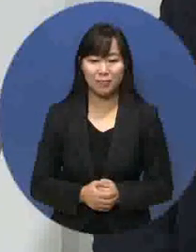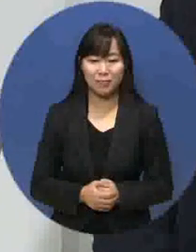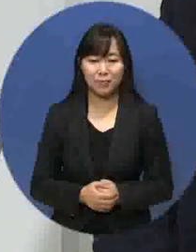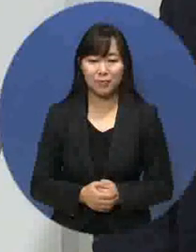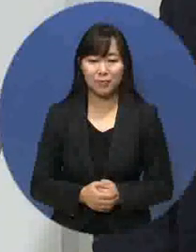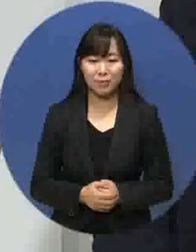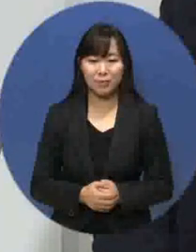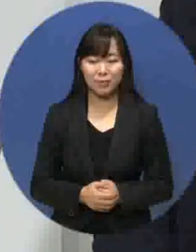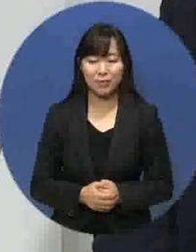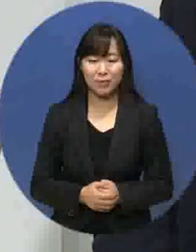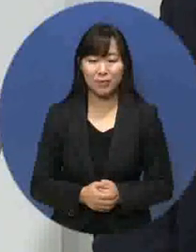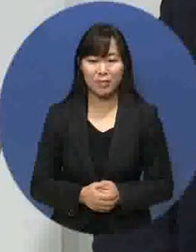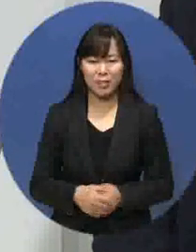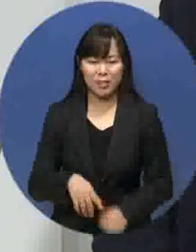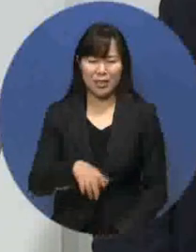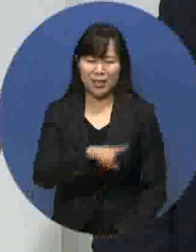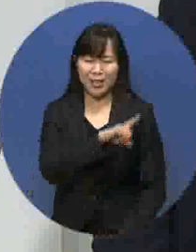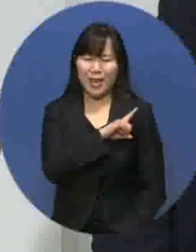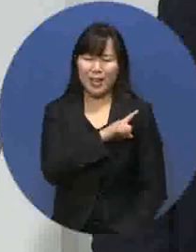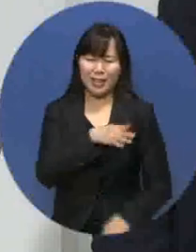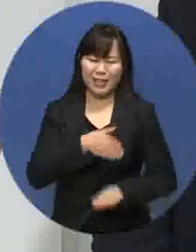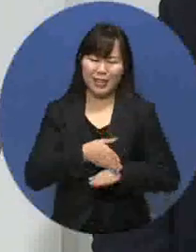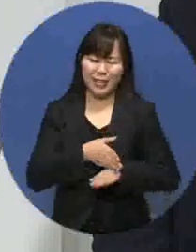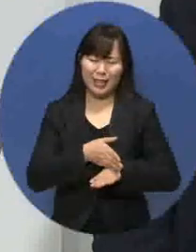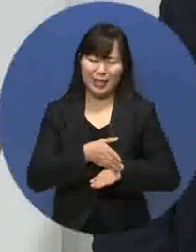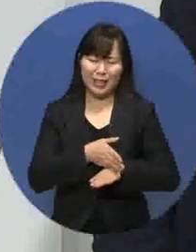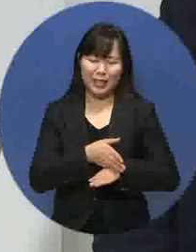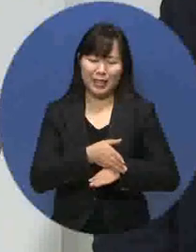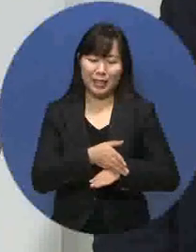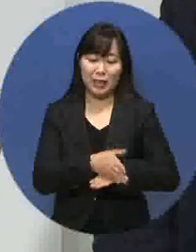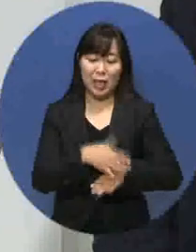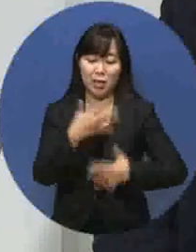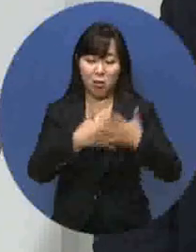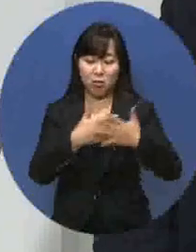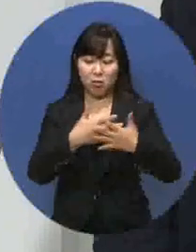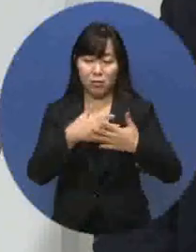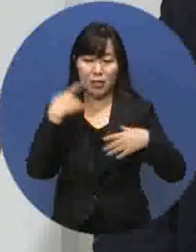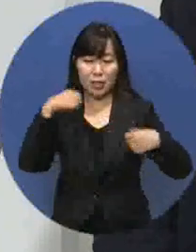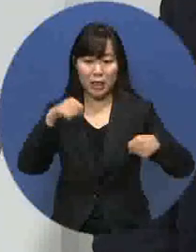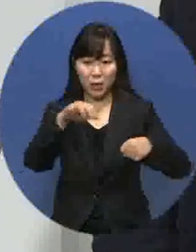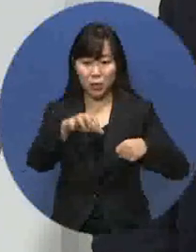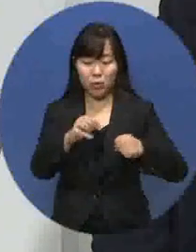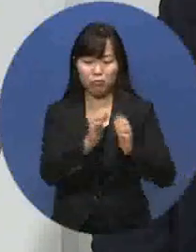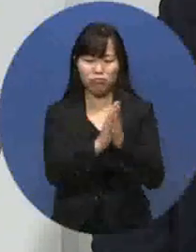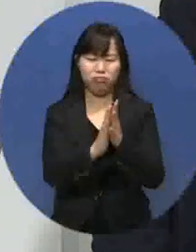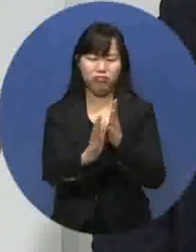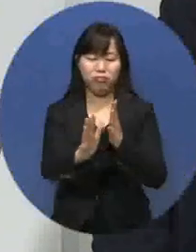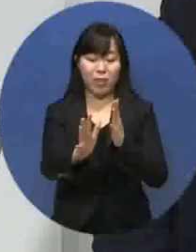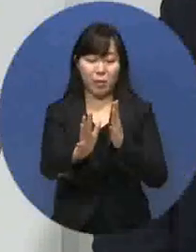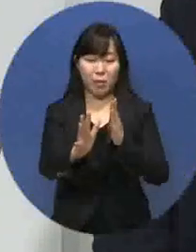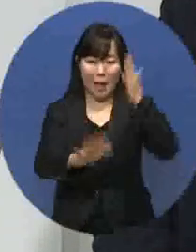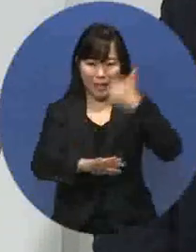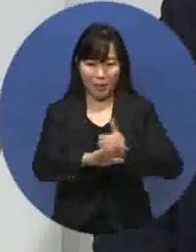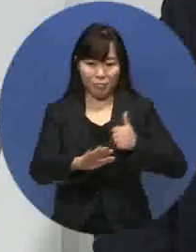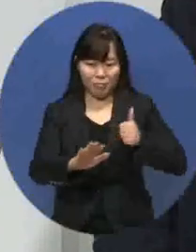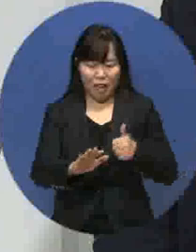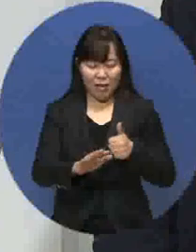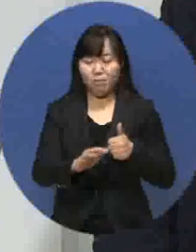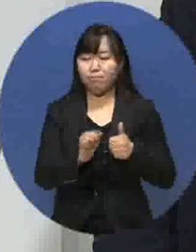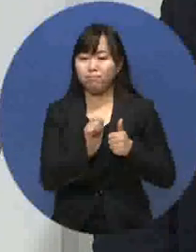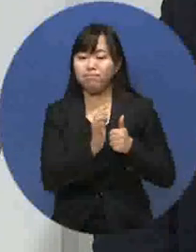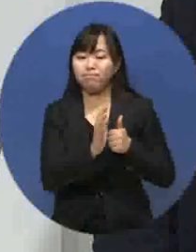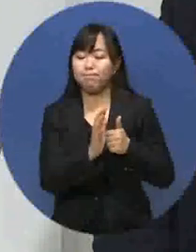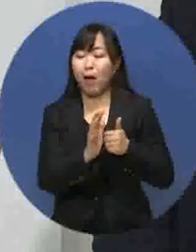이게 가장 늦게 들어가게 됐어요. 극장에 이제 사람들 한 줄 서 있어서 가장 늦게 들어가게 됐는데